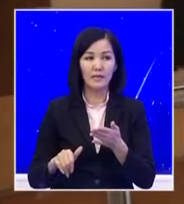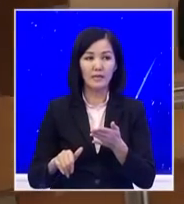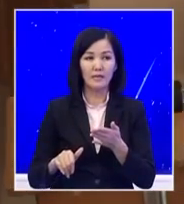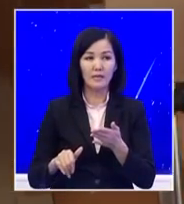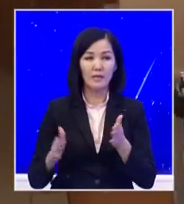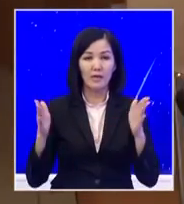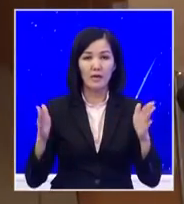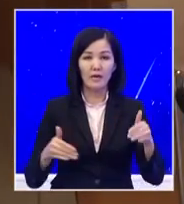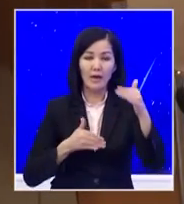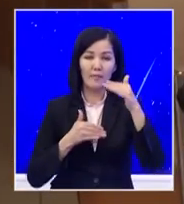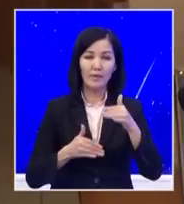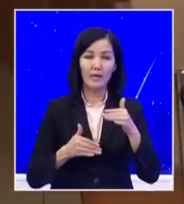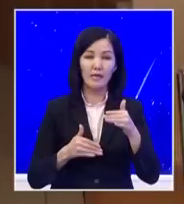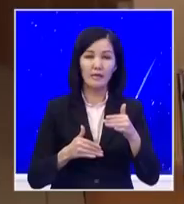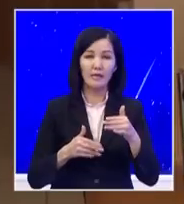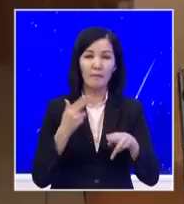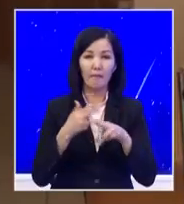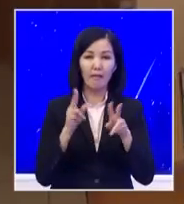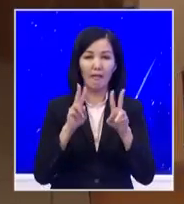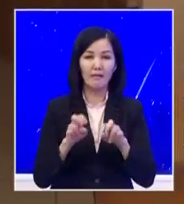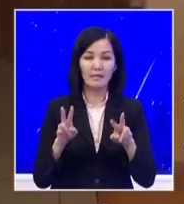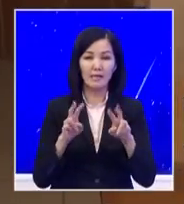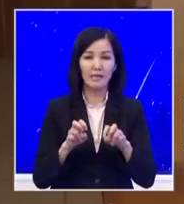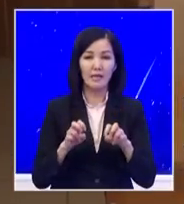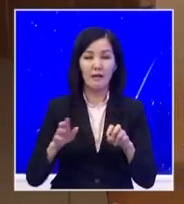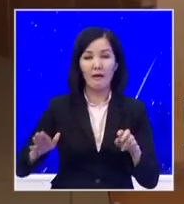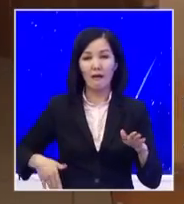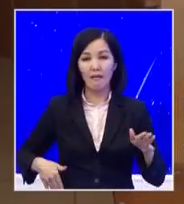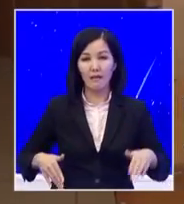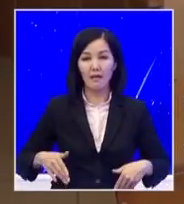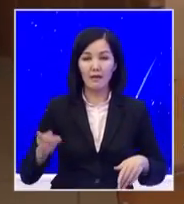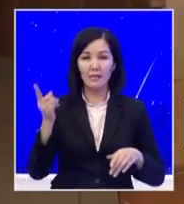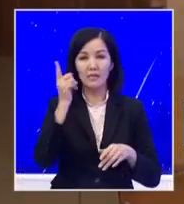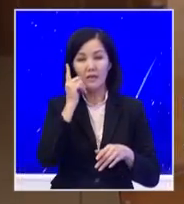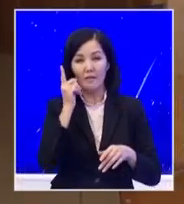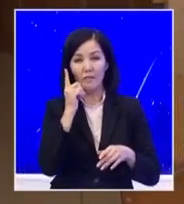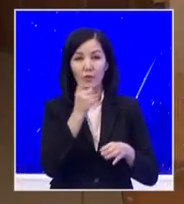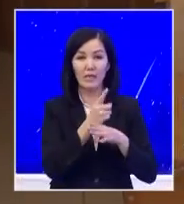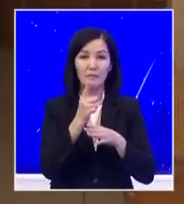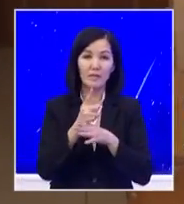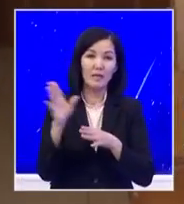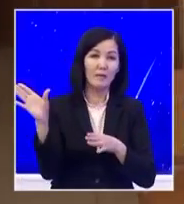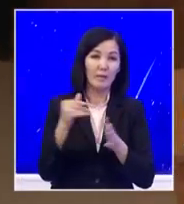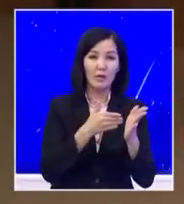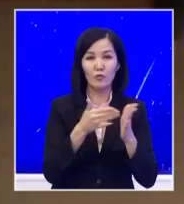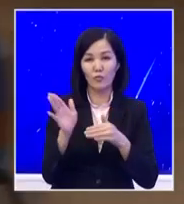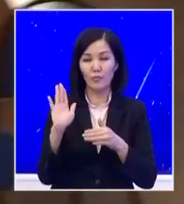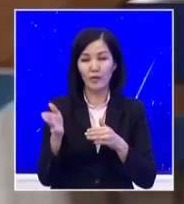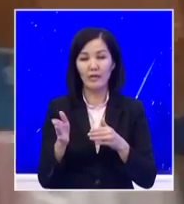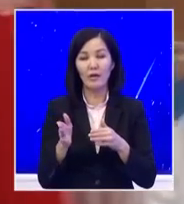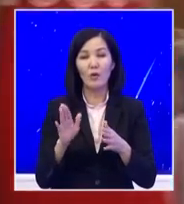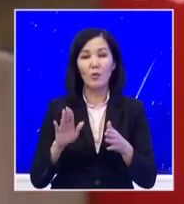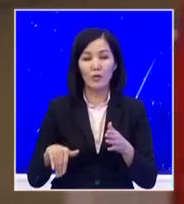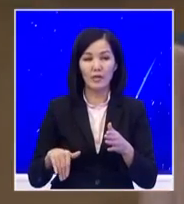рамкалы металл іздегіш құрылғыдан өтіп, қалталарындағы тыйым салынған заттарды мұнда қалдырады. Одан ары